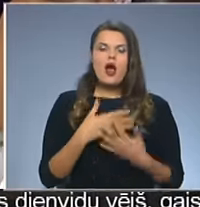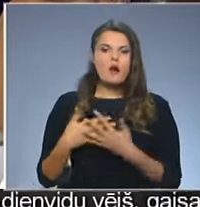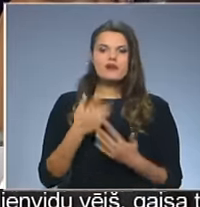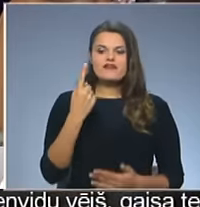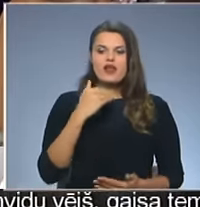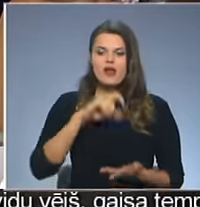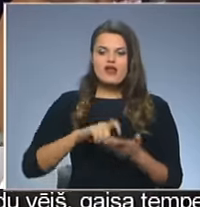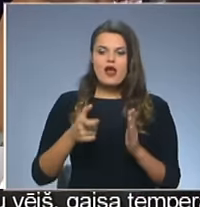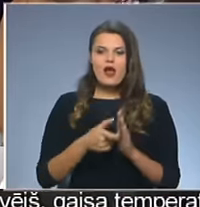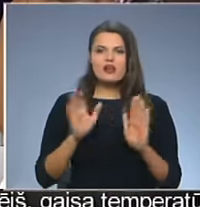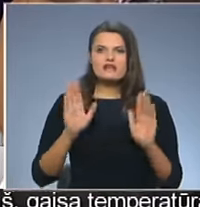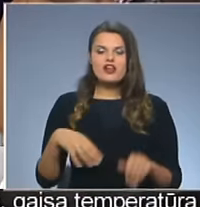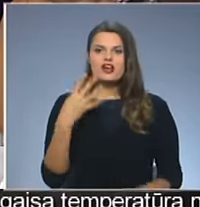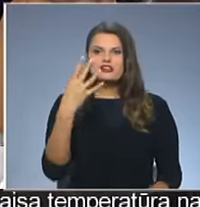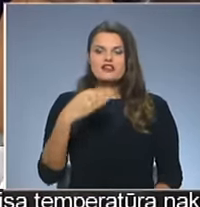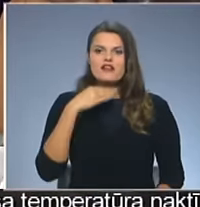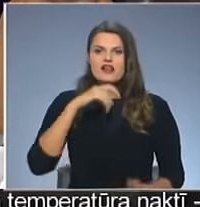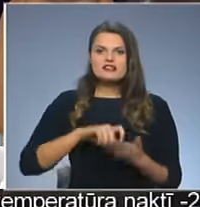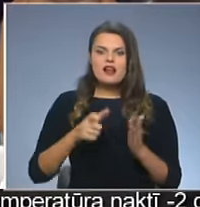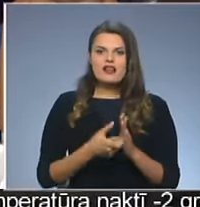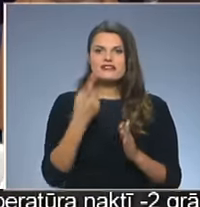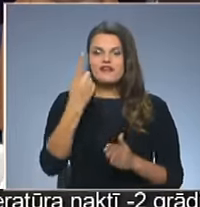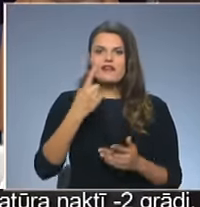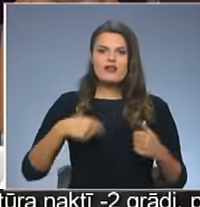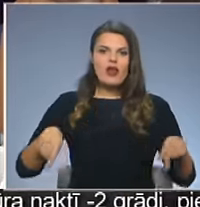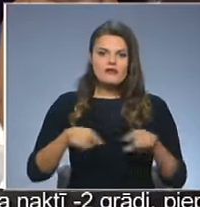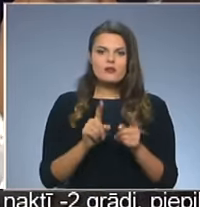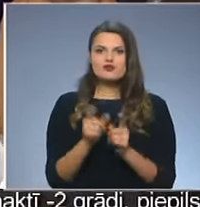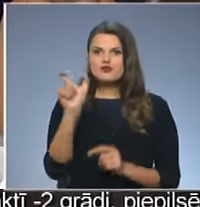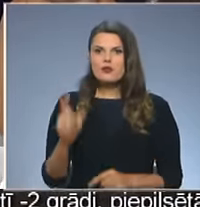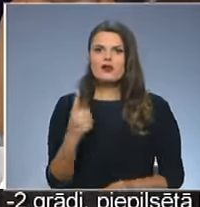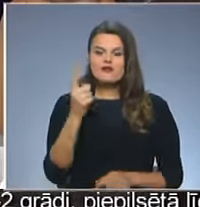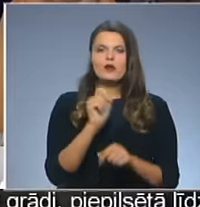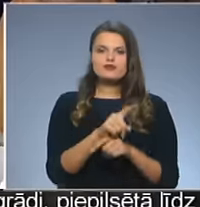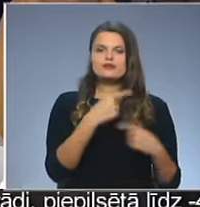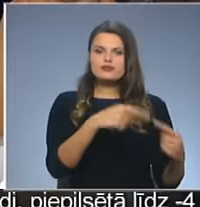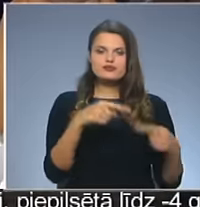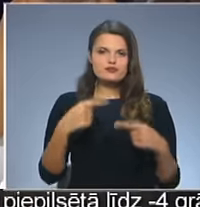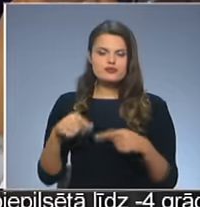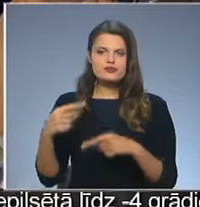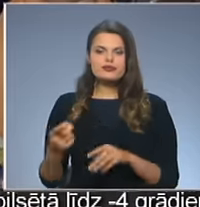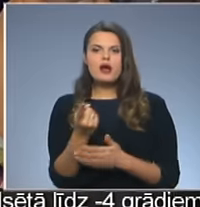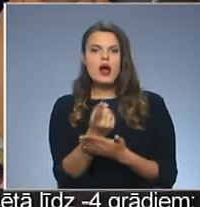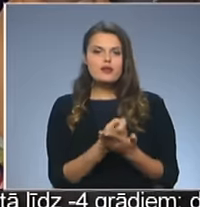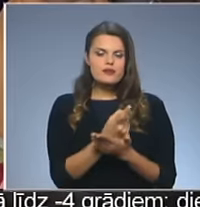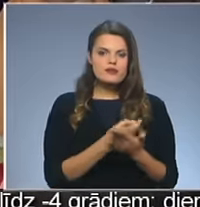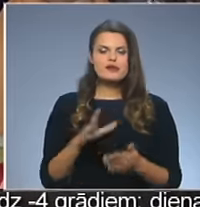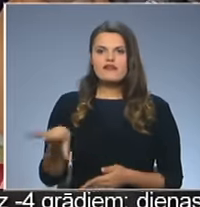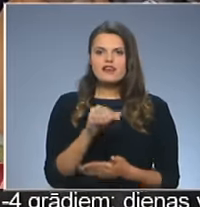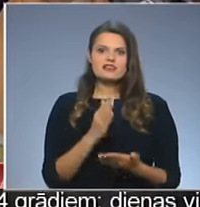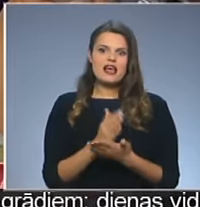vienā klasē četras klases vienā telpā un skolotāja vienu un visiem uzdevu, kaut ko atprasīja, bet visi